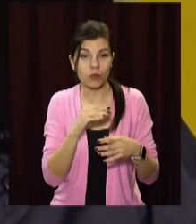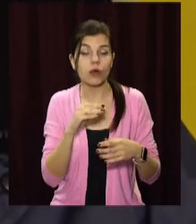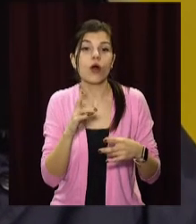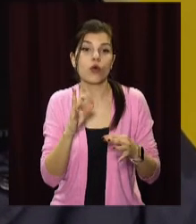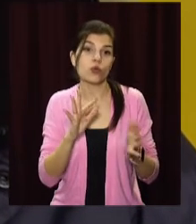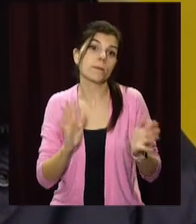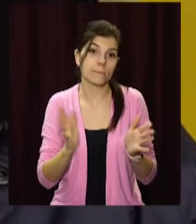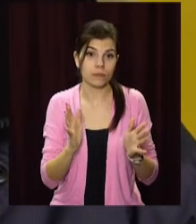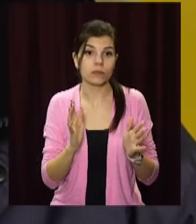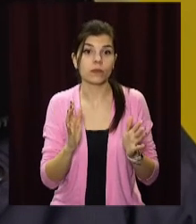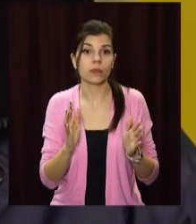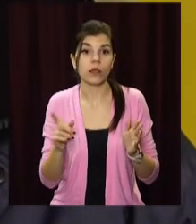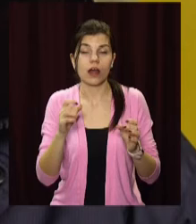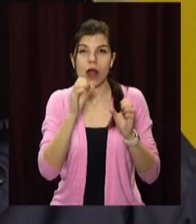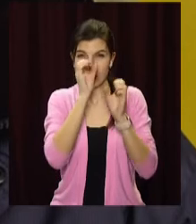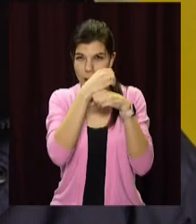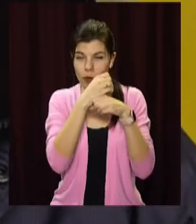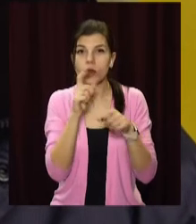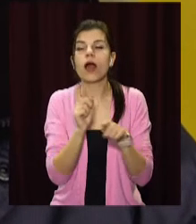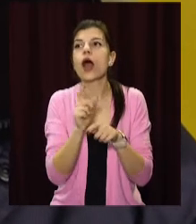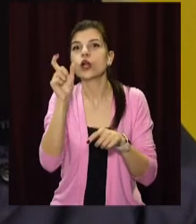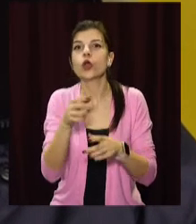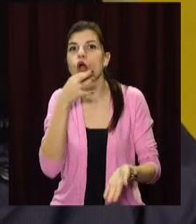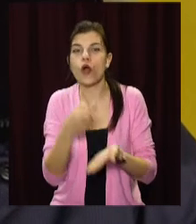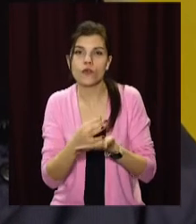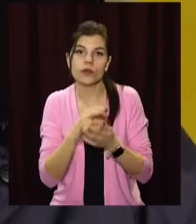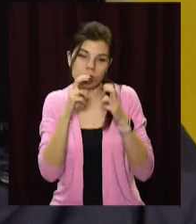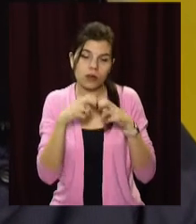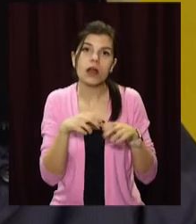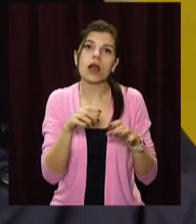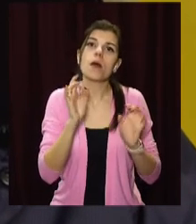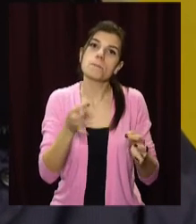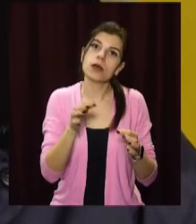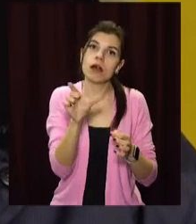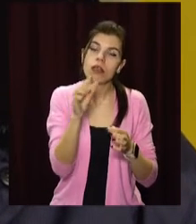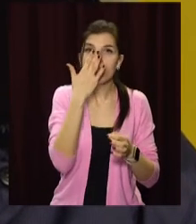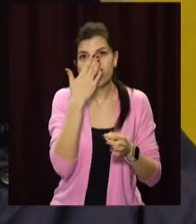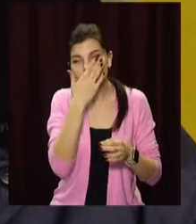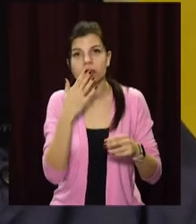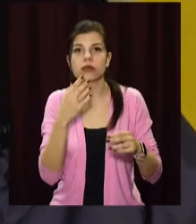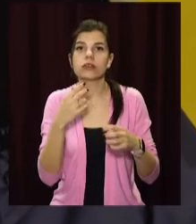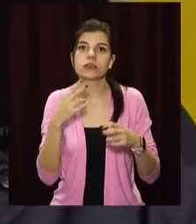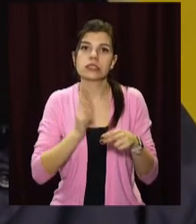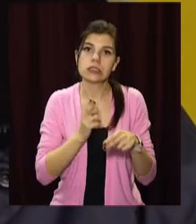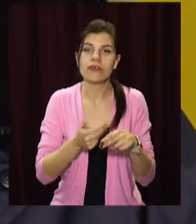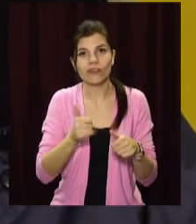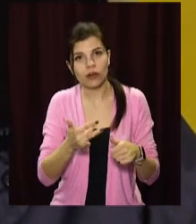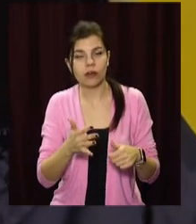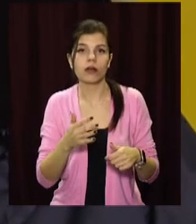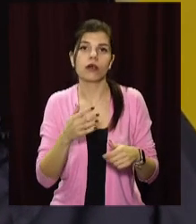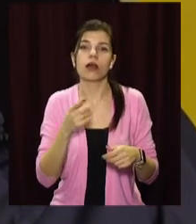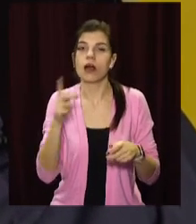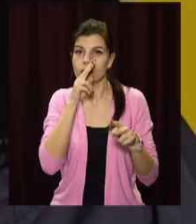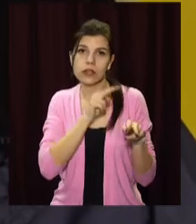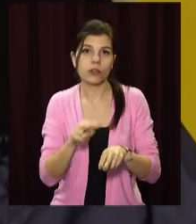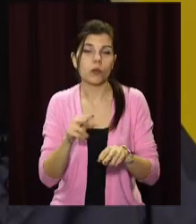аккредитирована лаборатория, которая следит как по раме, как за толщиной металла, за толщиной стенок. Также она следит